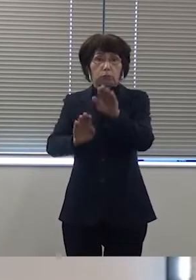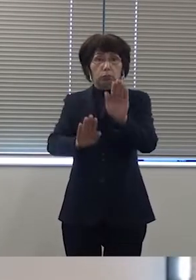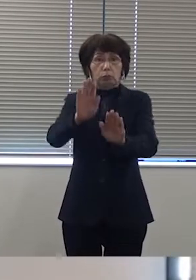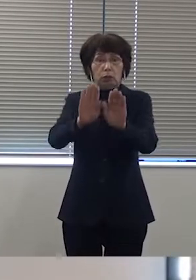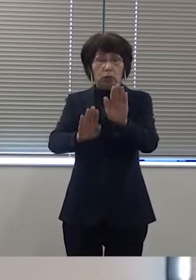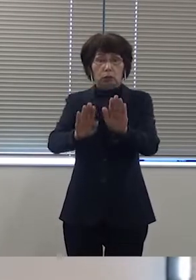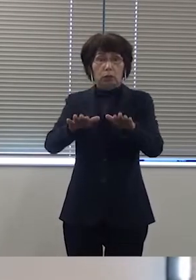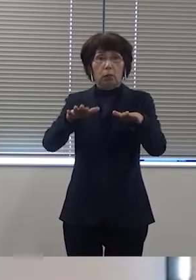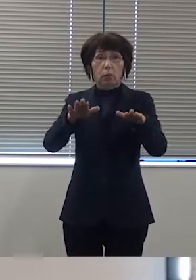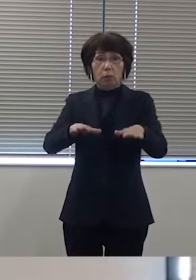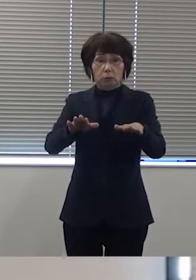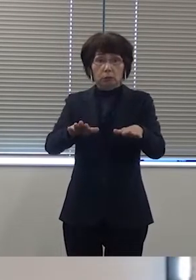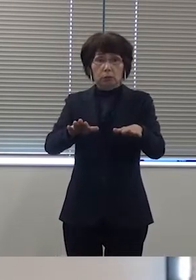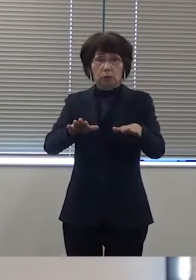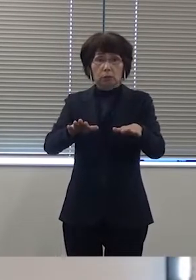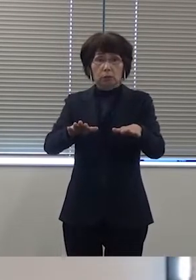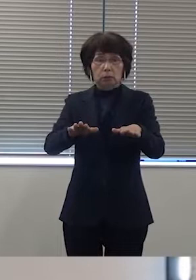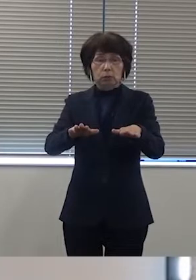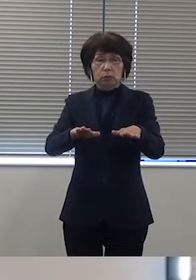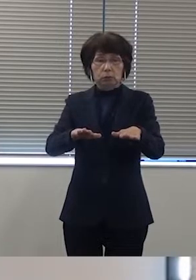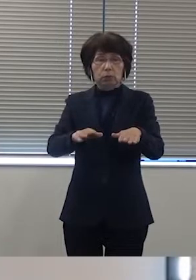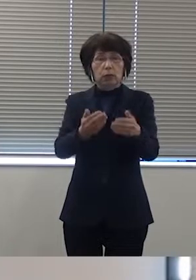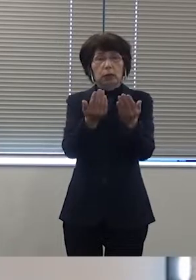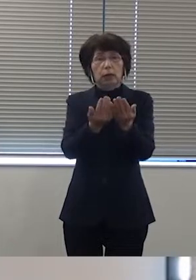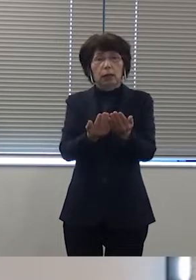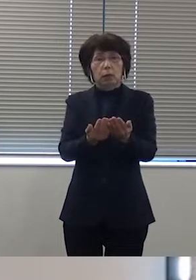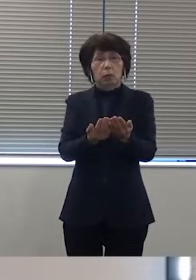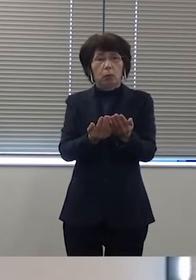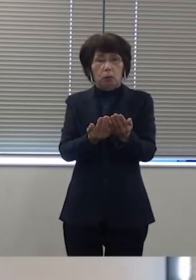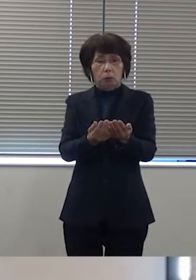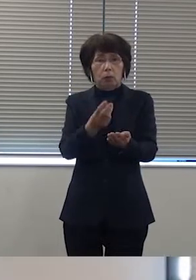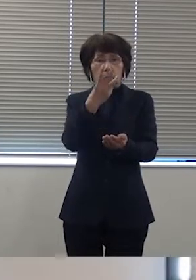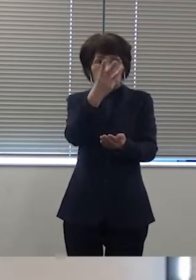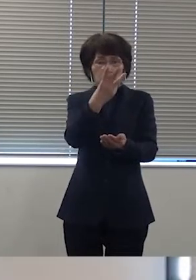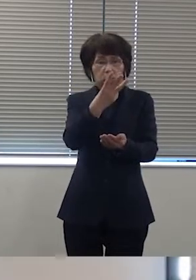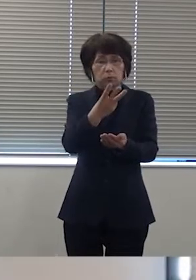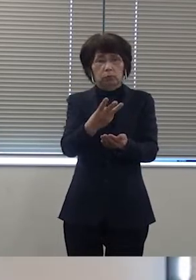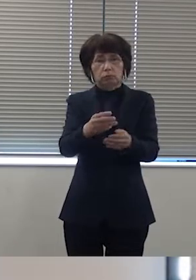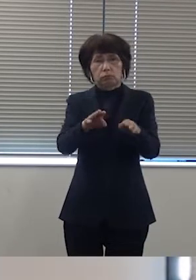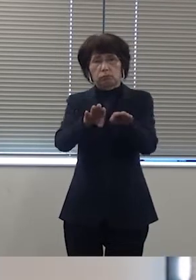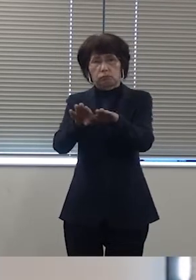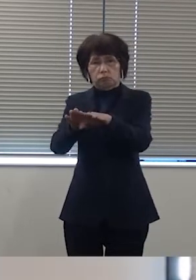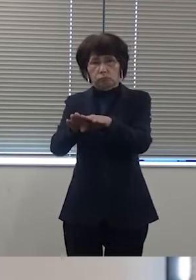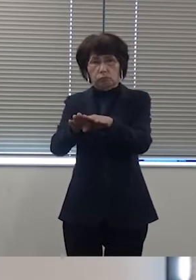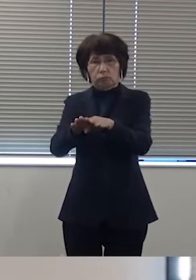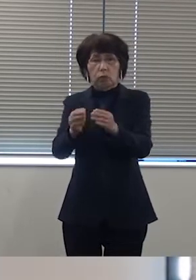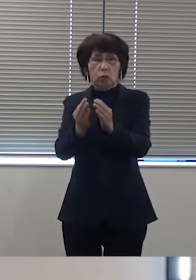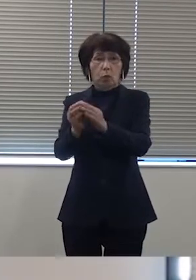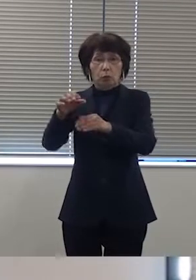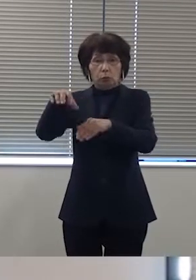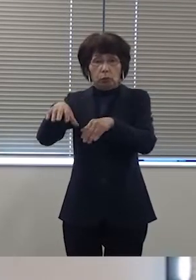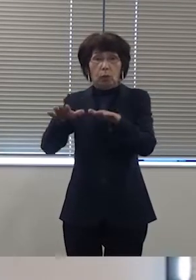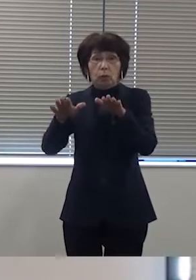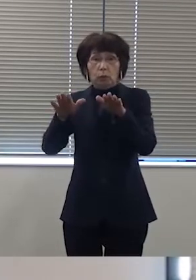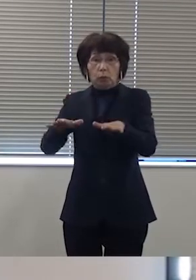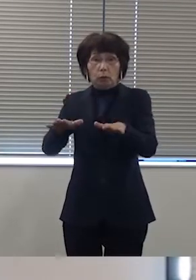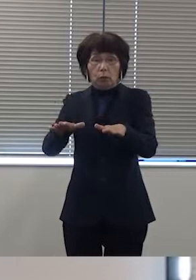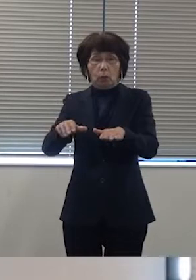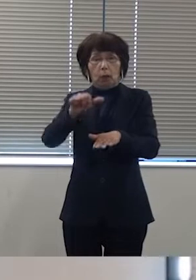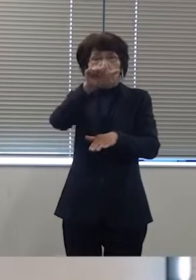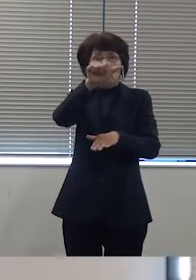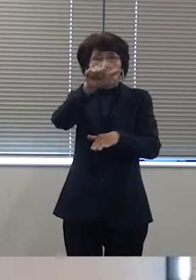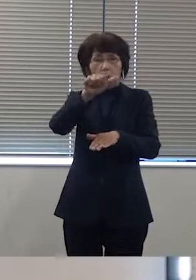では、学校は3校、今日休校になっています。保育所が今日ですが、5